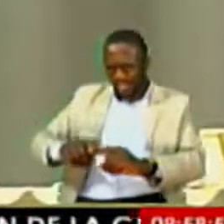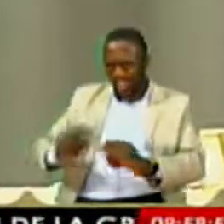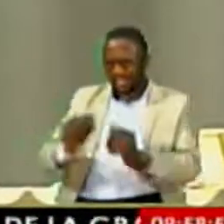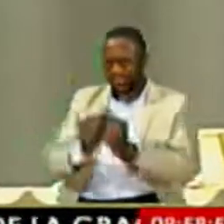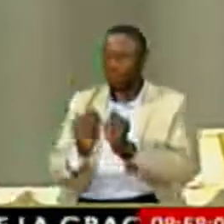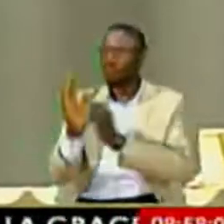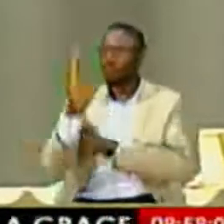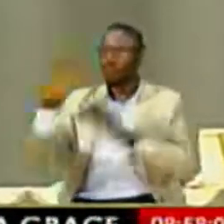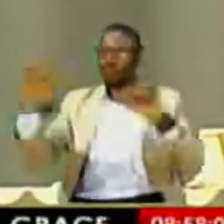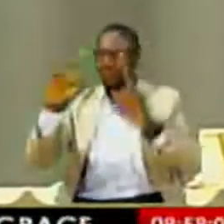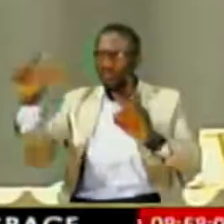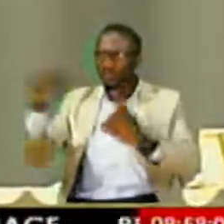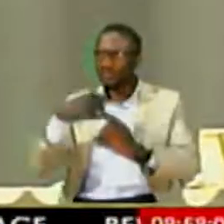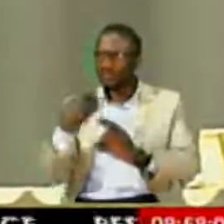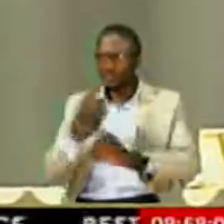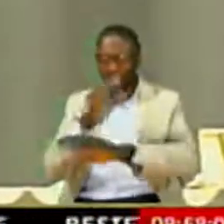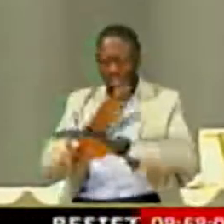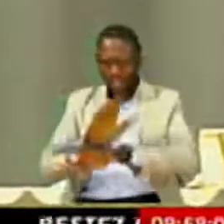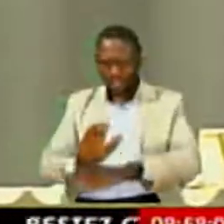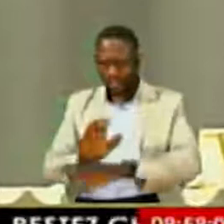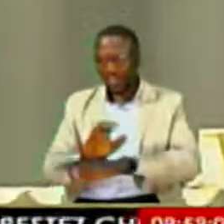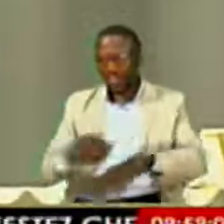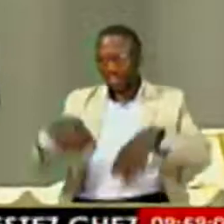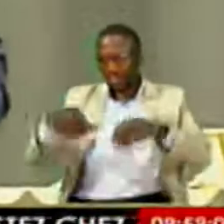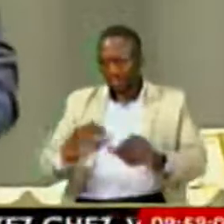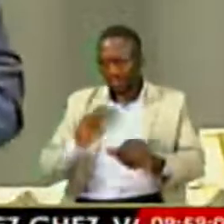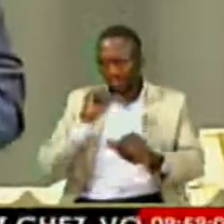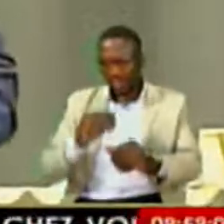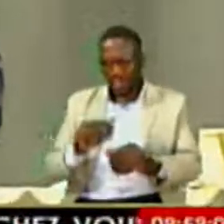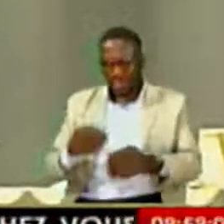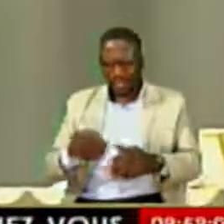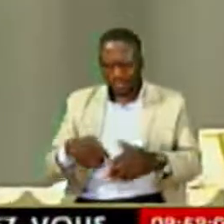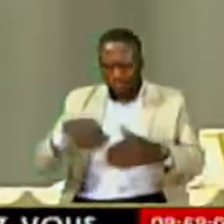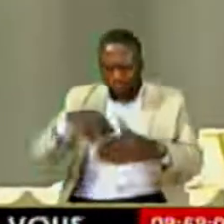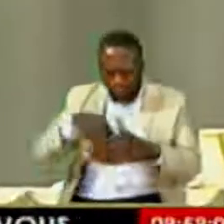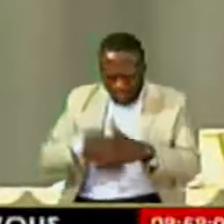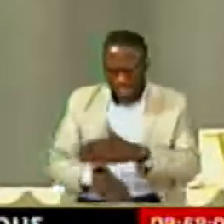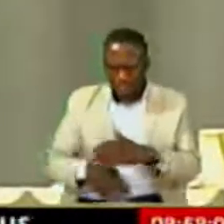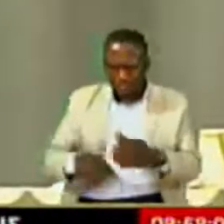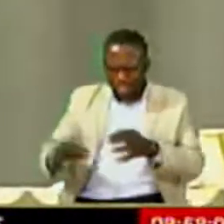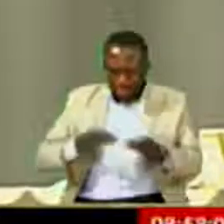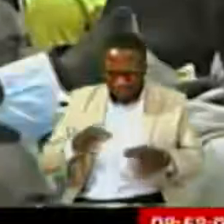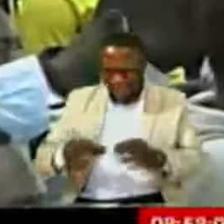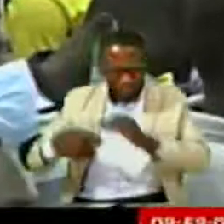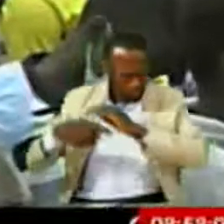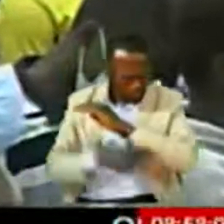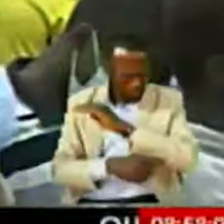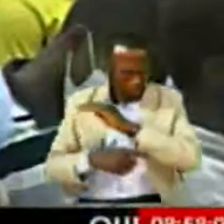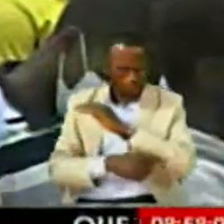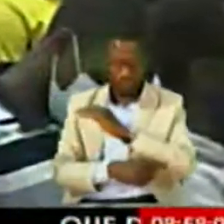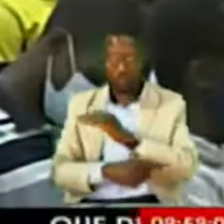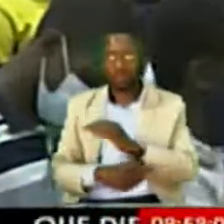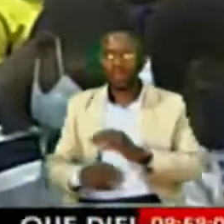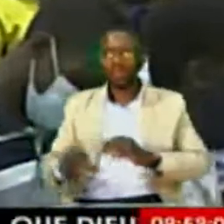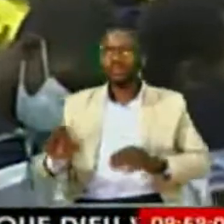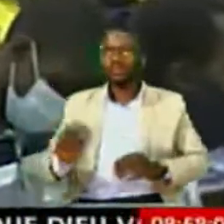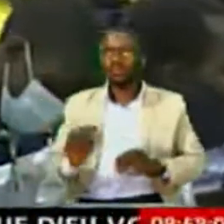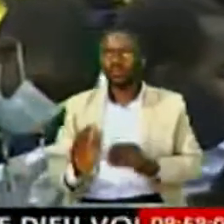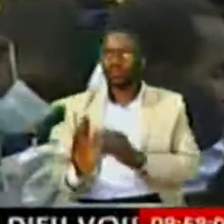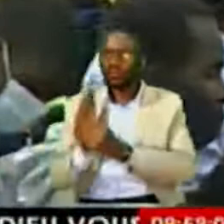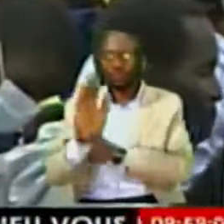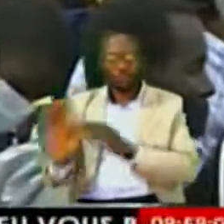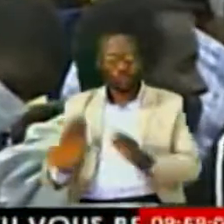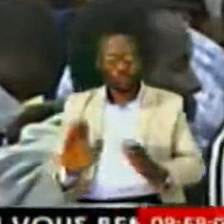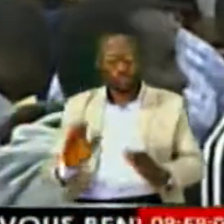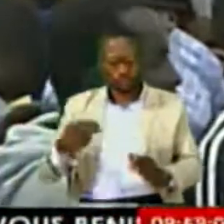Only God who calls. Nous ne pouvons pas entrer en détail. We cannot get into details. Oh, que Dieu nous fasse grâce. Oh, may God